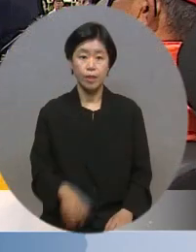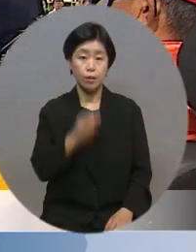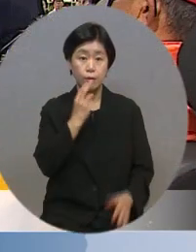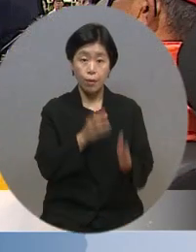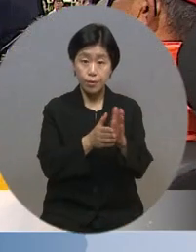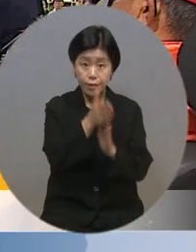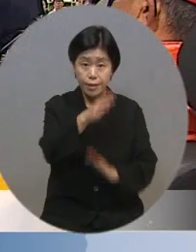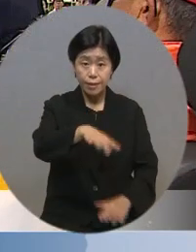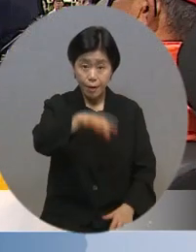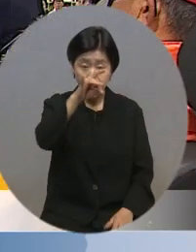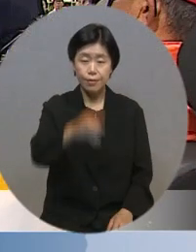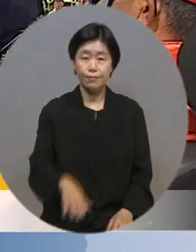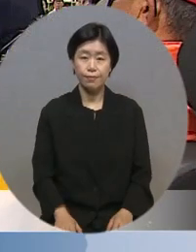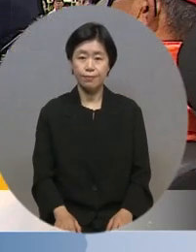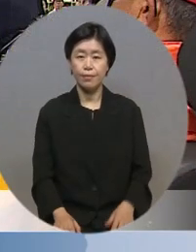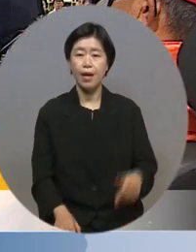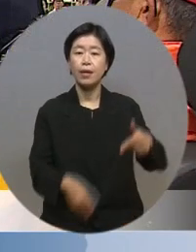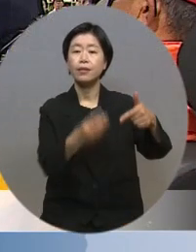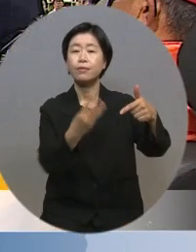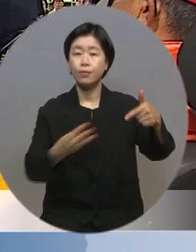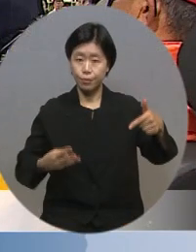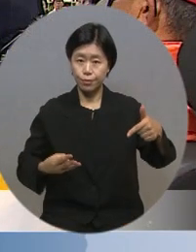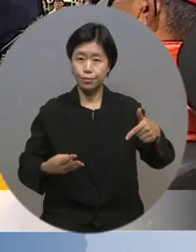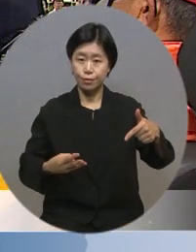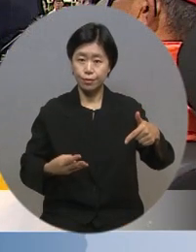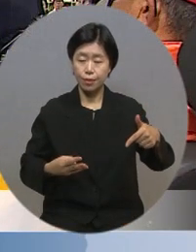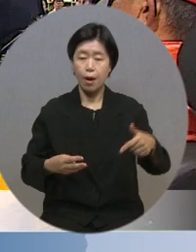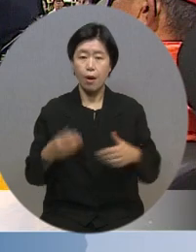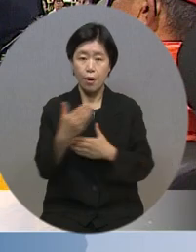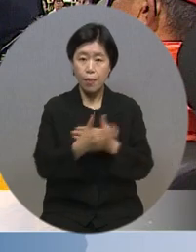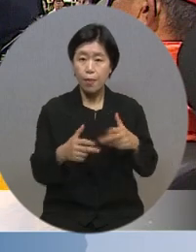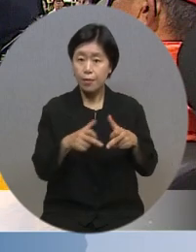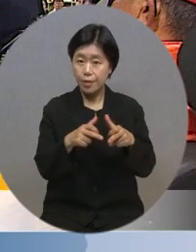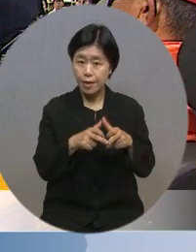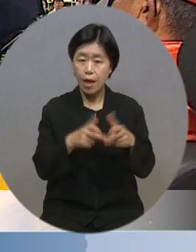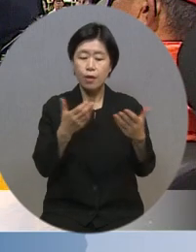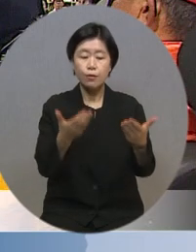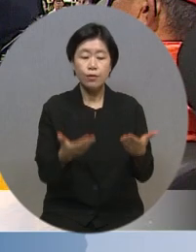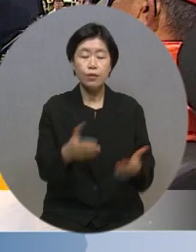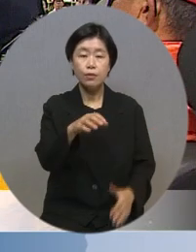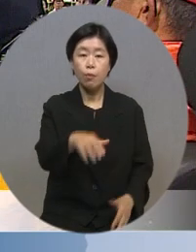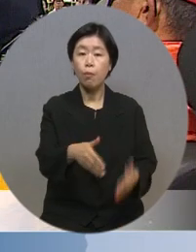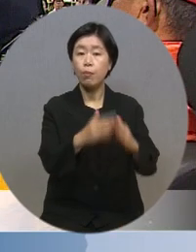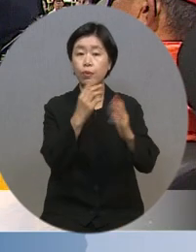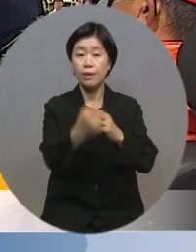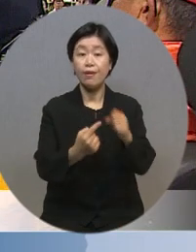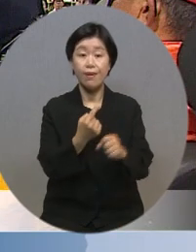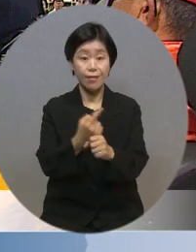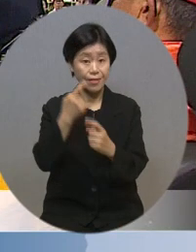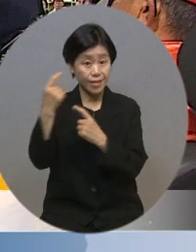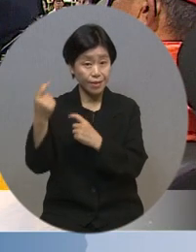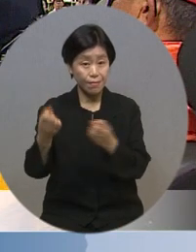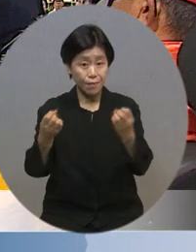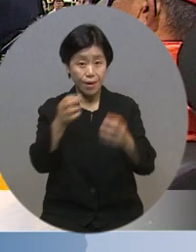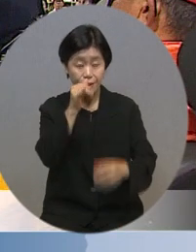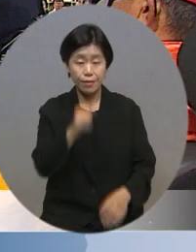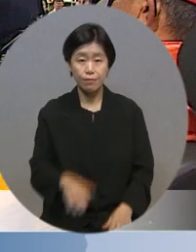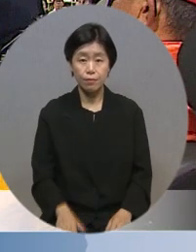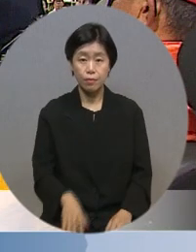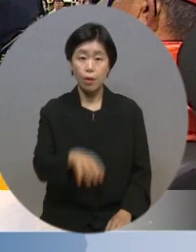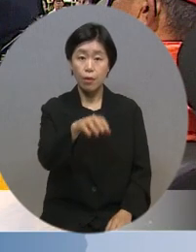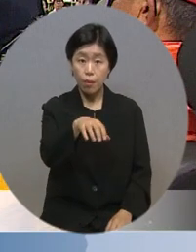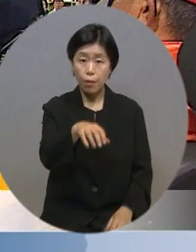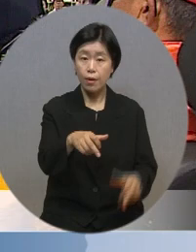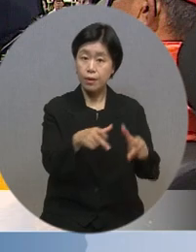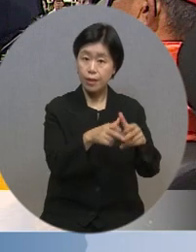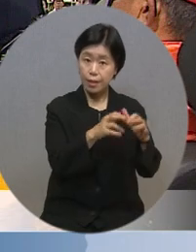서울시에서 처음으로 마련된 금천구 지체장애인쉼터가 개소 1주년 기념식을 가졌습니다. 쉼터는 장애인과